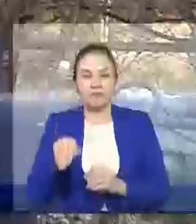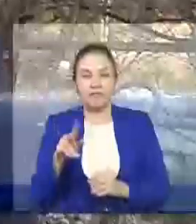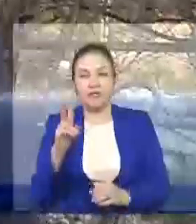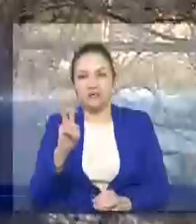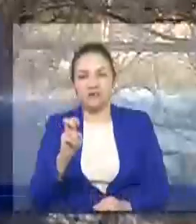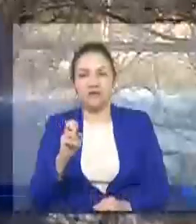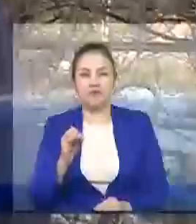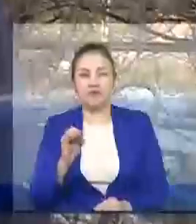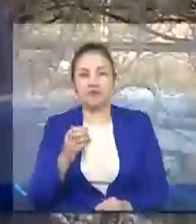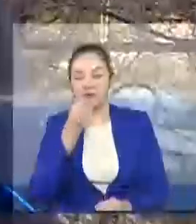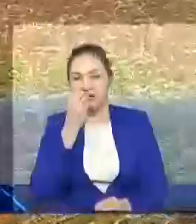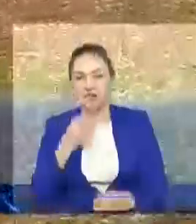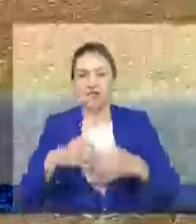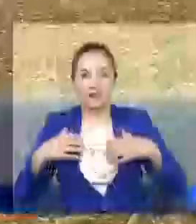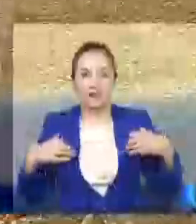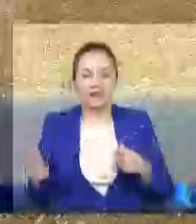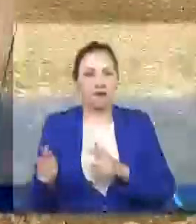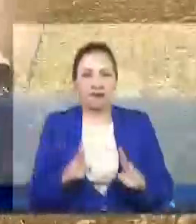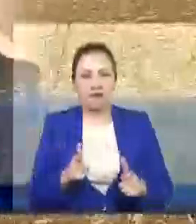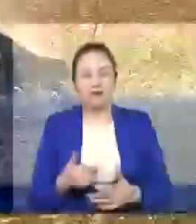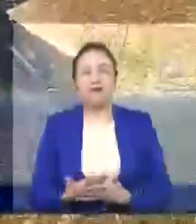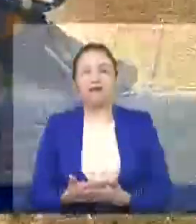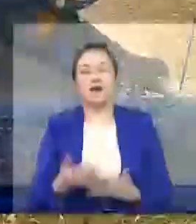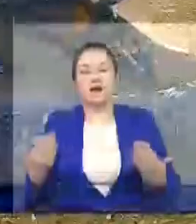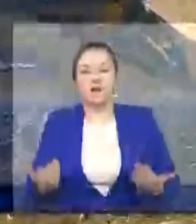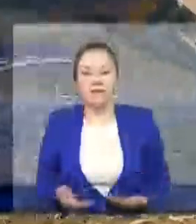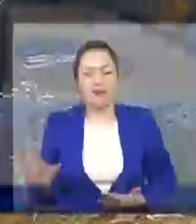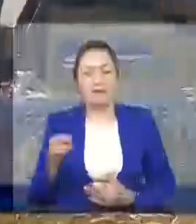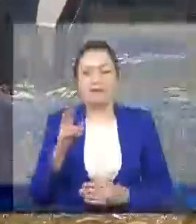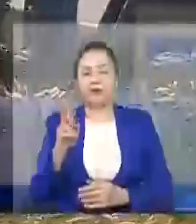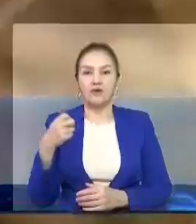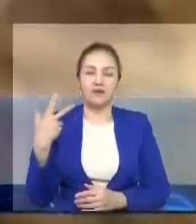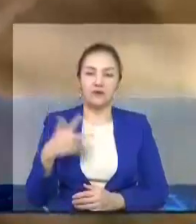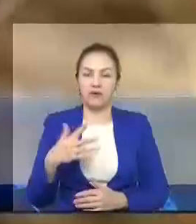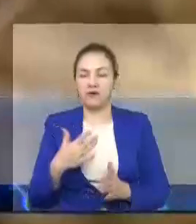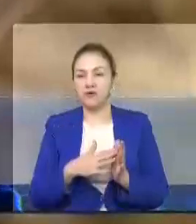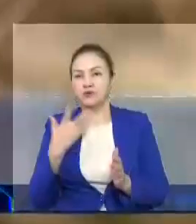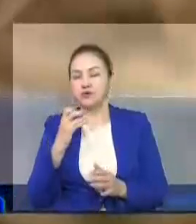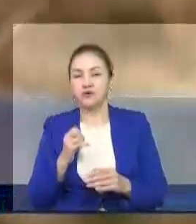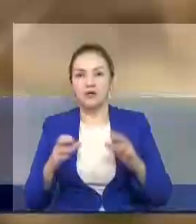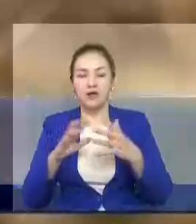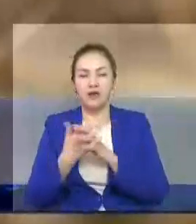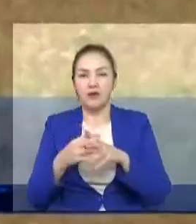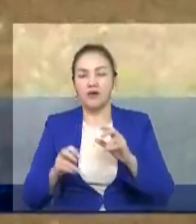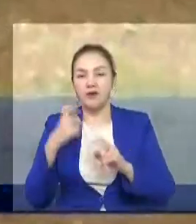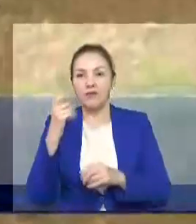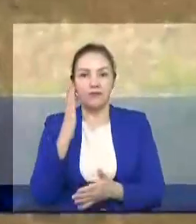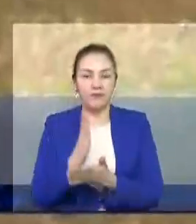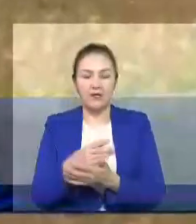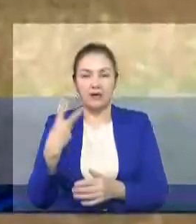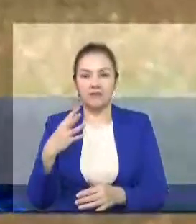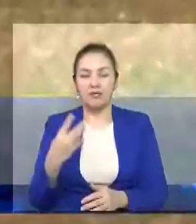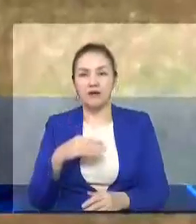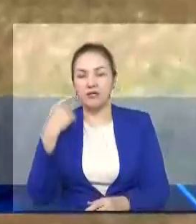11200 тонны мал азығы дайындалды. Қарғалы өңірінде барлығы 233 ауыл шаруашылық құрылымдары бар. Оның ішінде